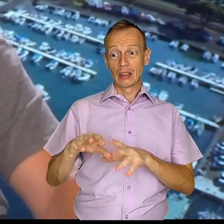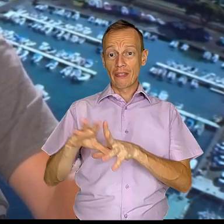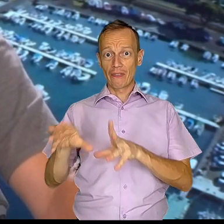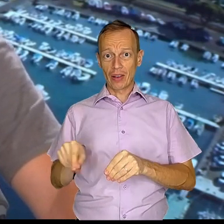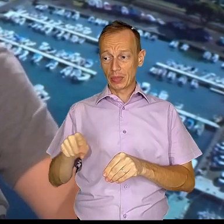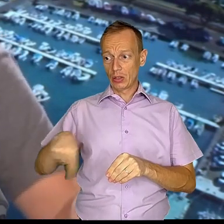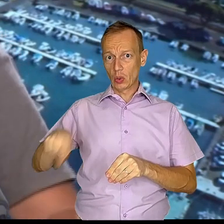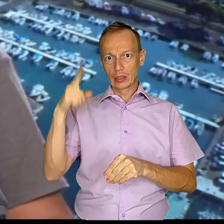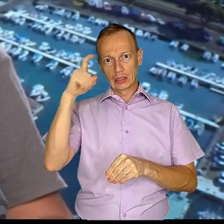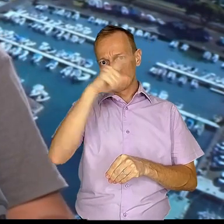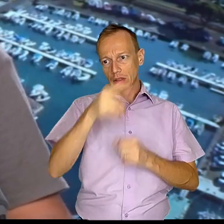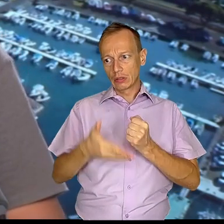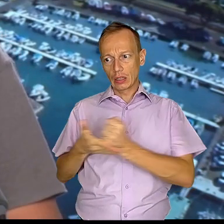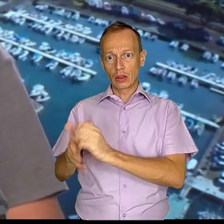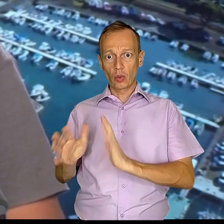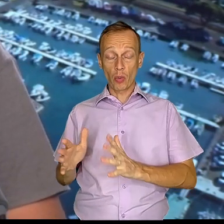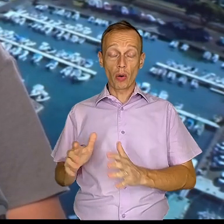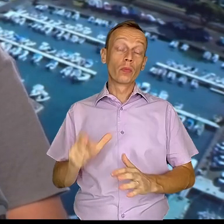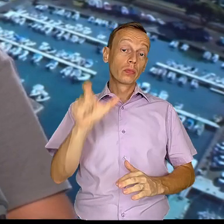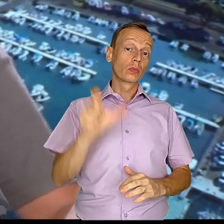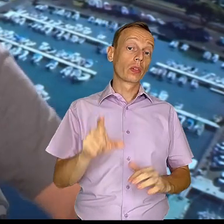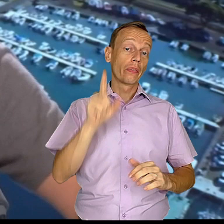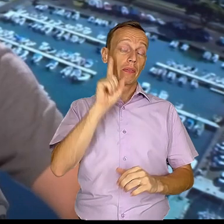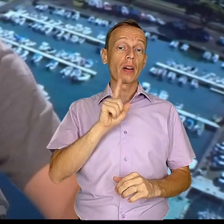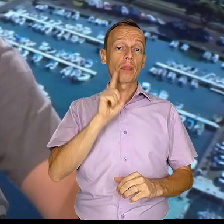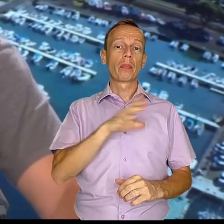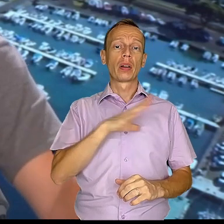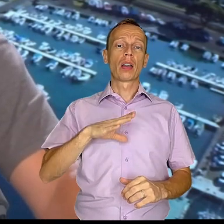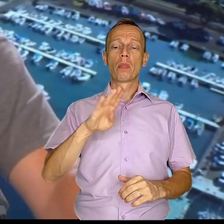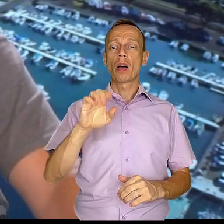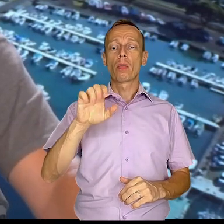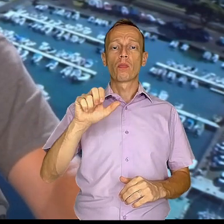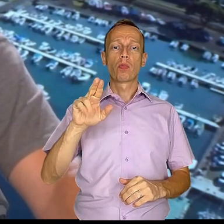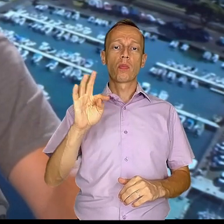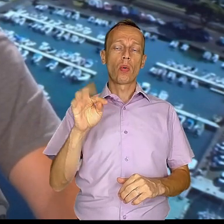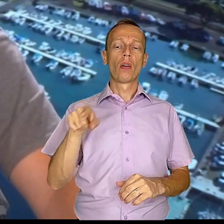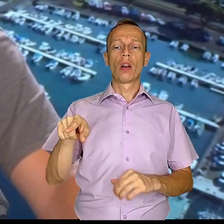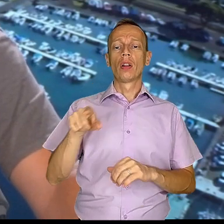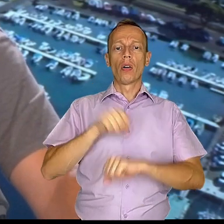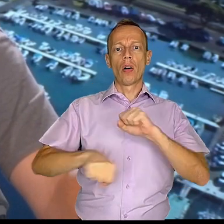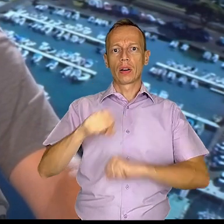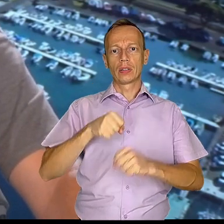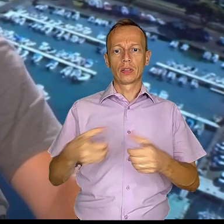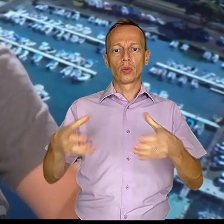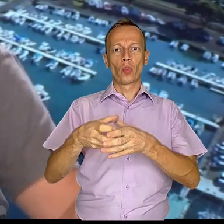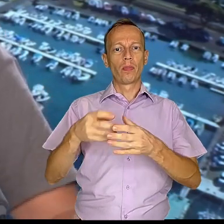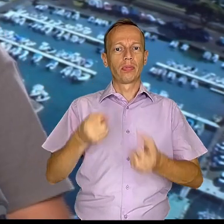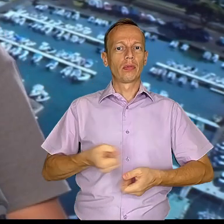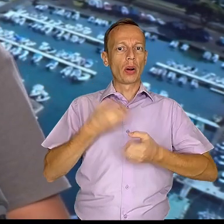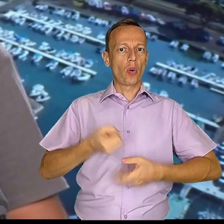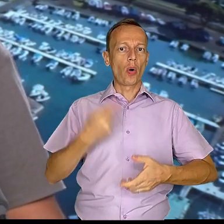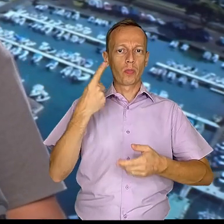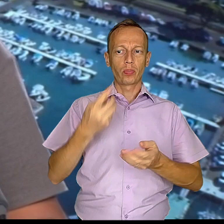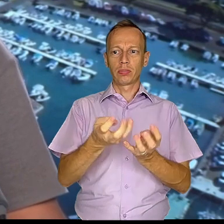Babo, cette médiatrice qui, depuis le mois de mars, a mis en place des groupes de parole pour soutenir les familles en détresse face à